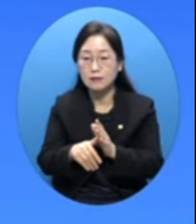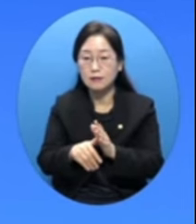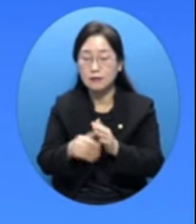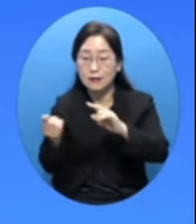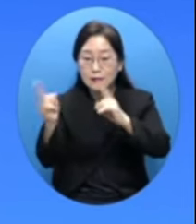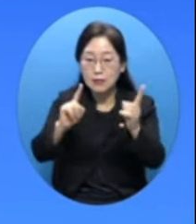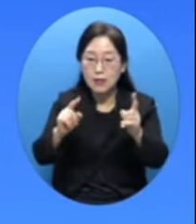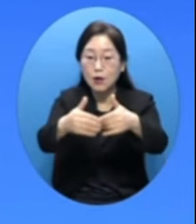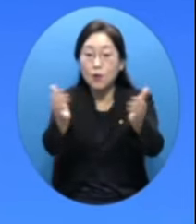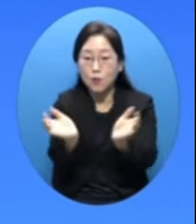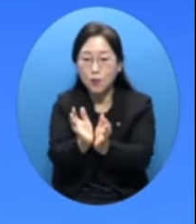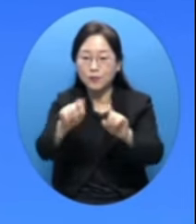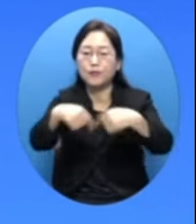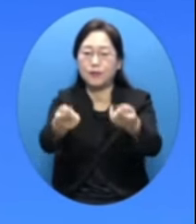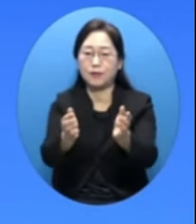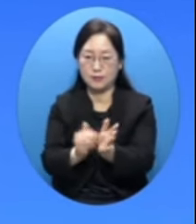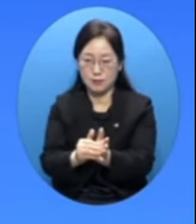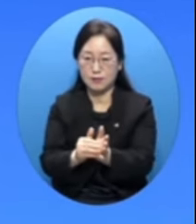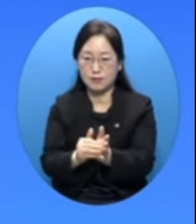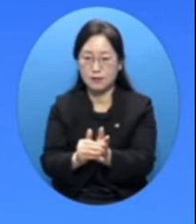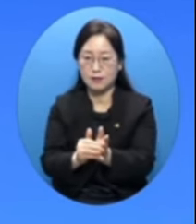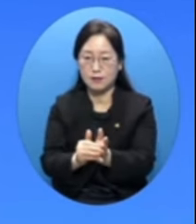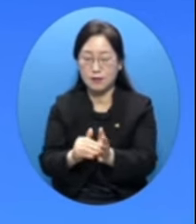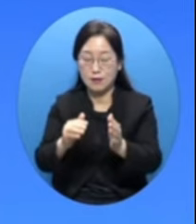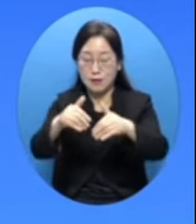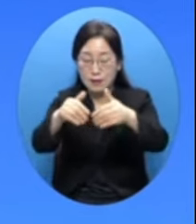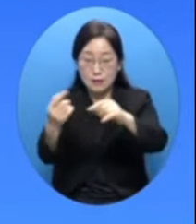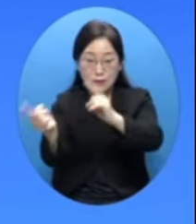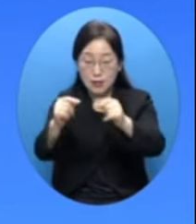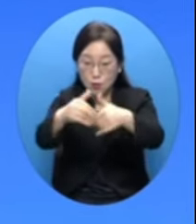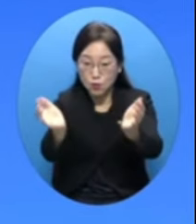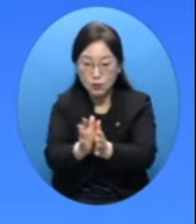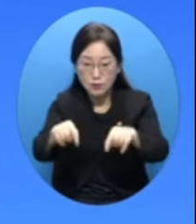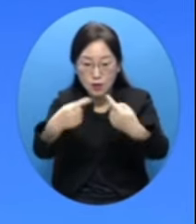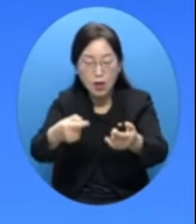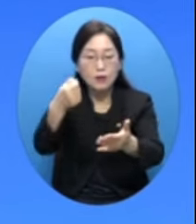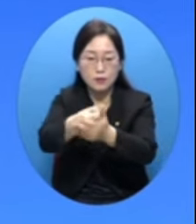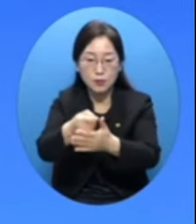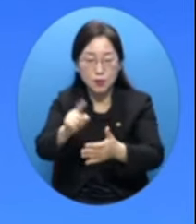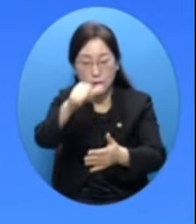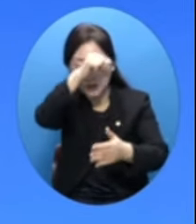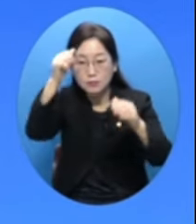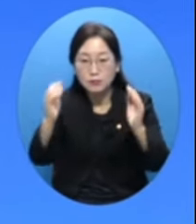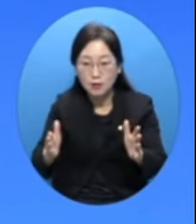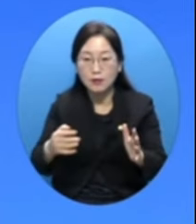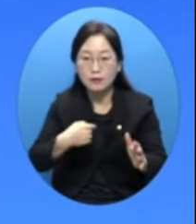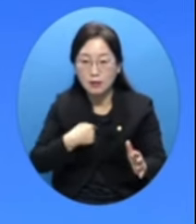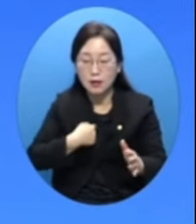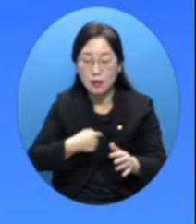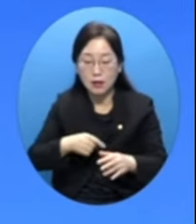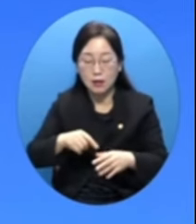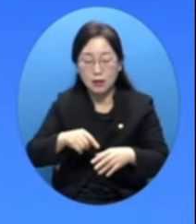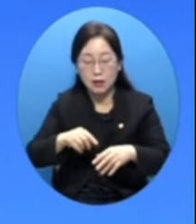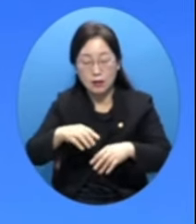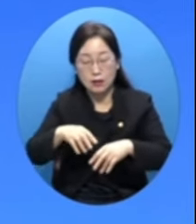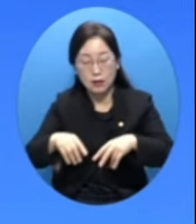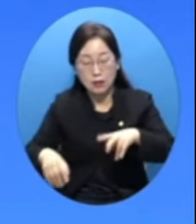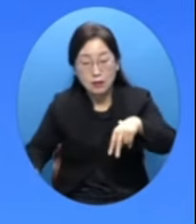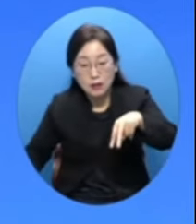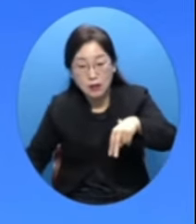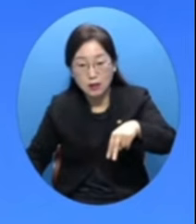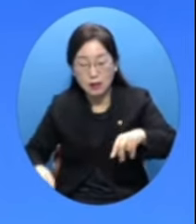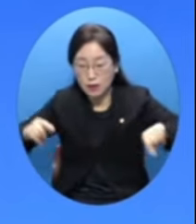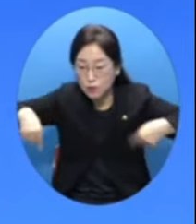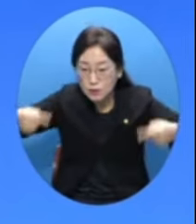재활원을 들어갔습니다. 재활원에 들어가면서 본인이 결정을 해야 됐습니다. 평생 내가 걷지 못하는 소아마비로서 휠체어를